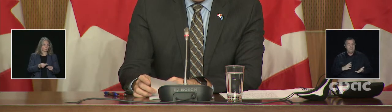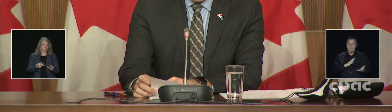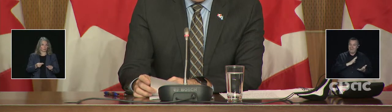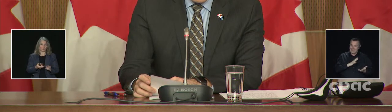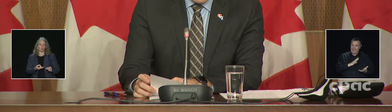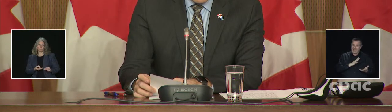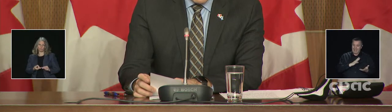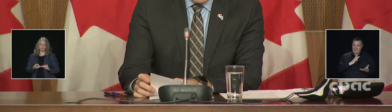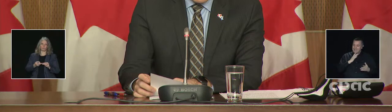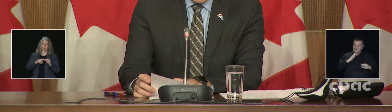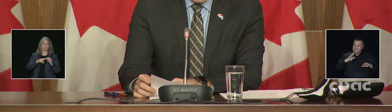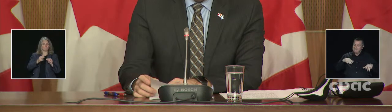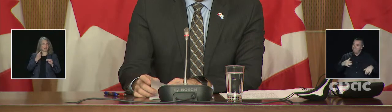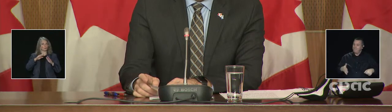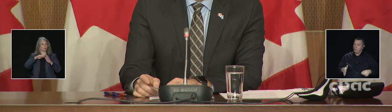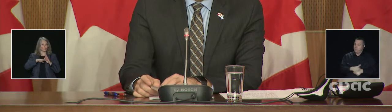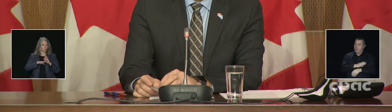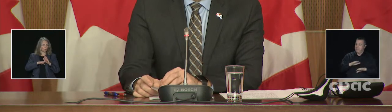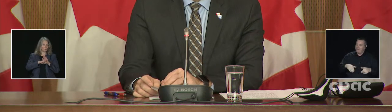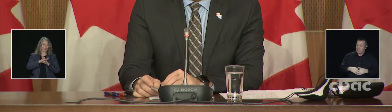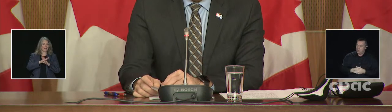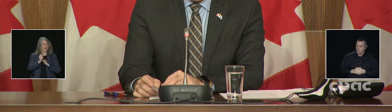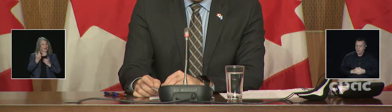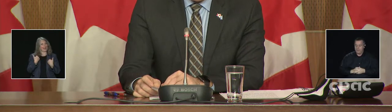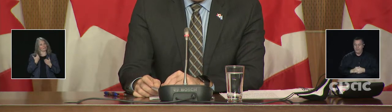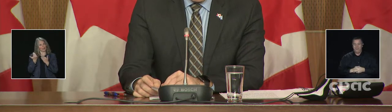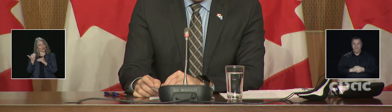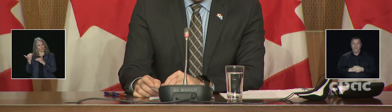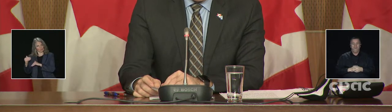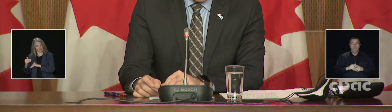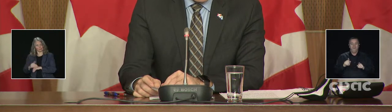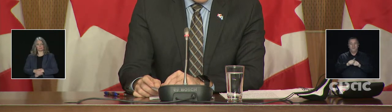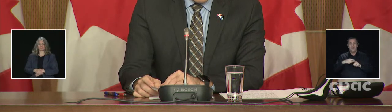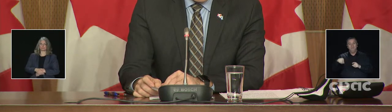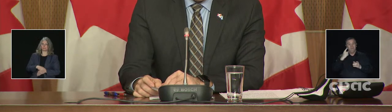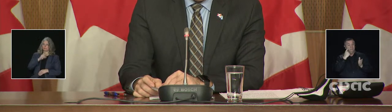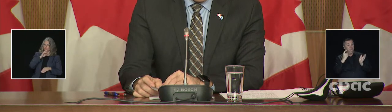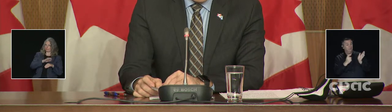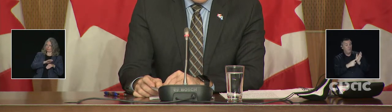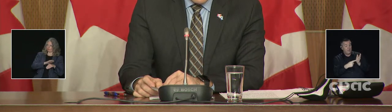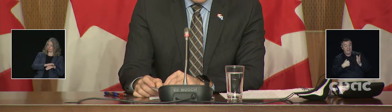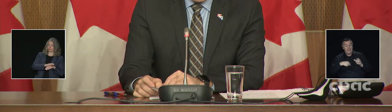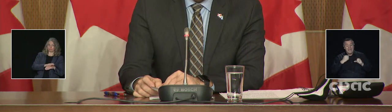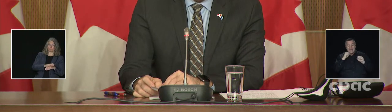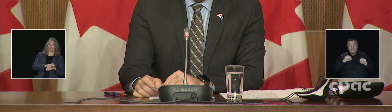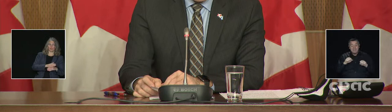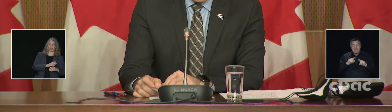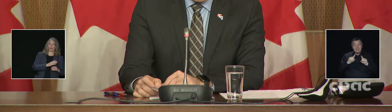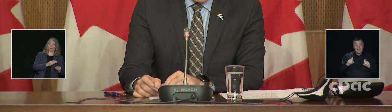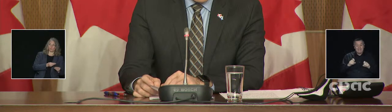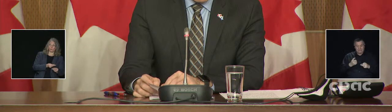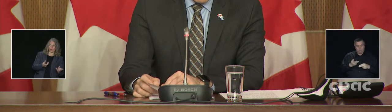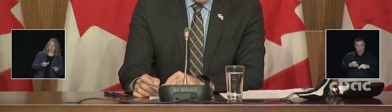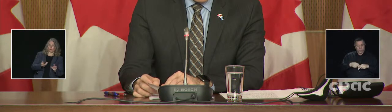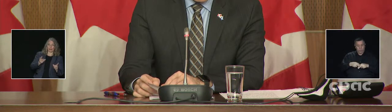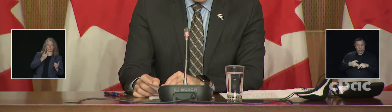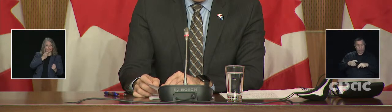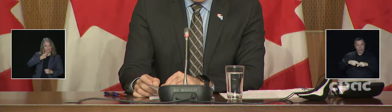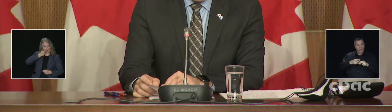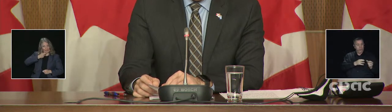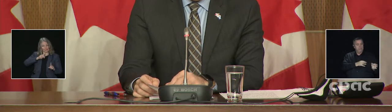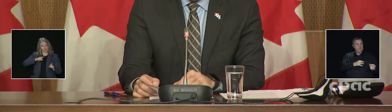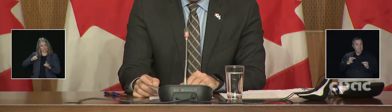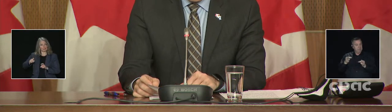demeure encore incomplète. As you can see, our testing capacity is increasing steadily and significantly, but it